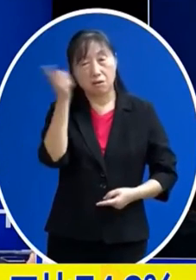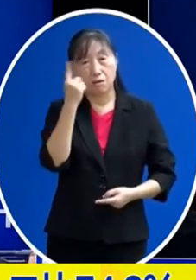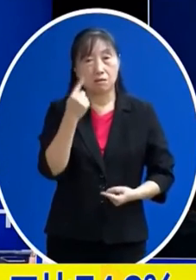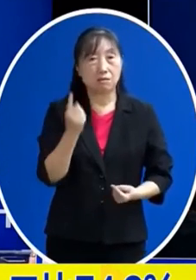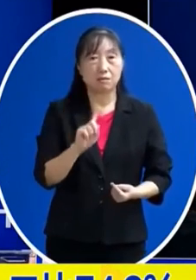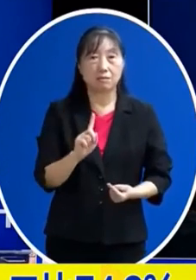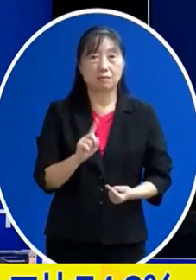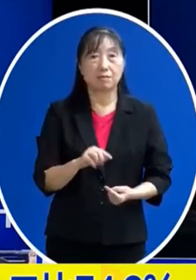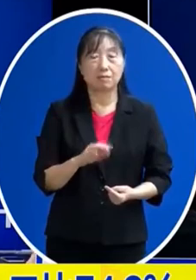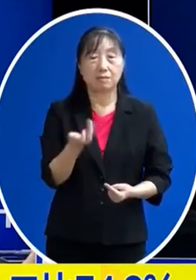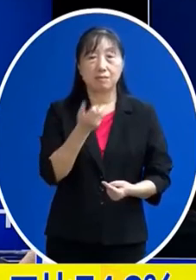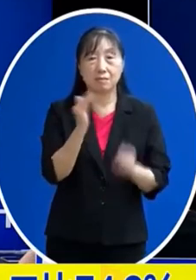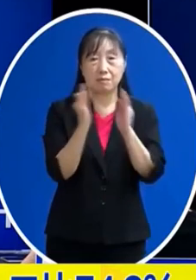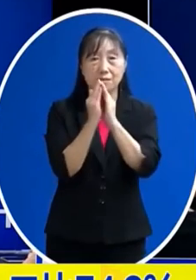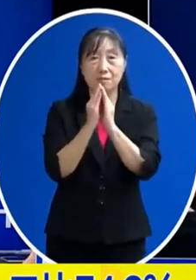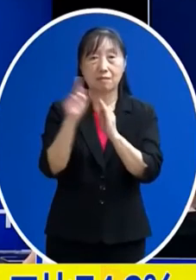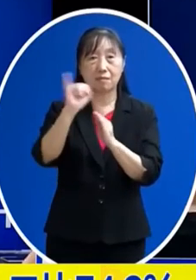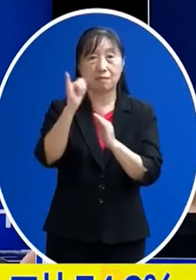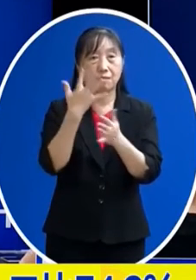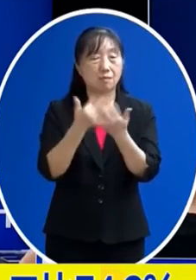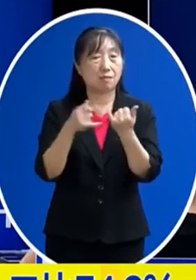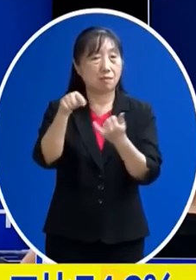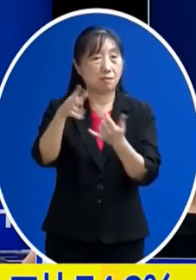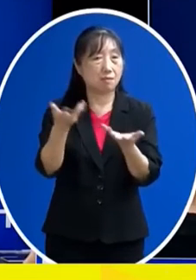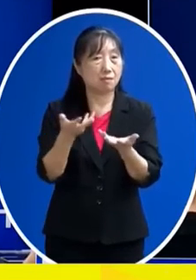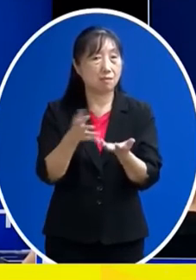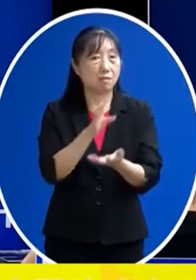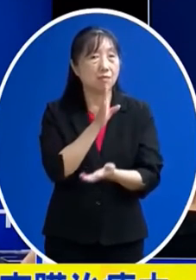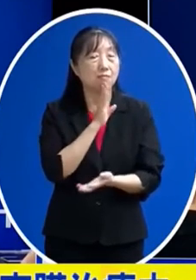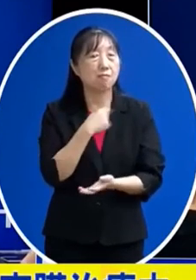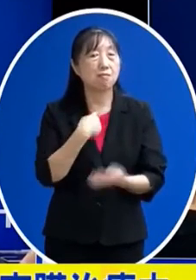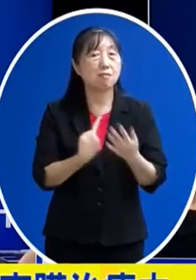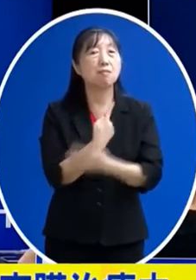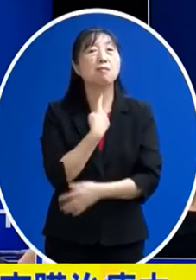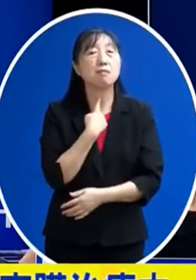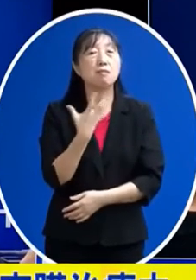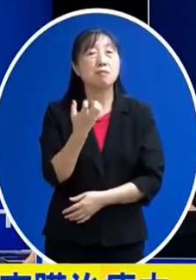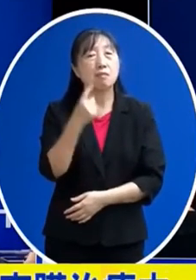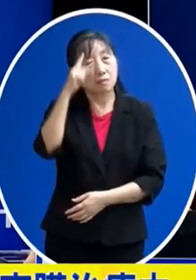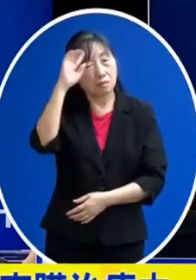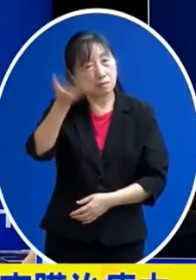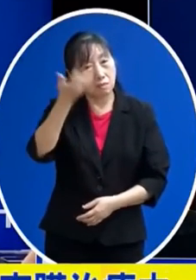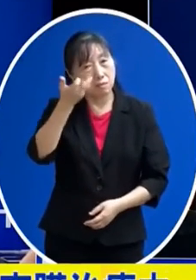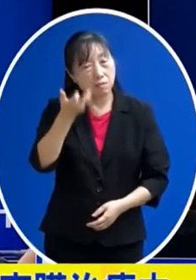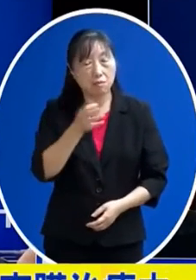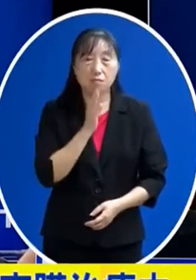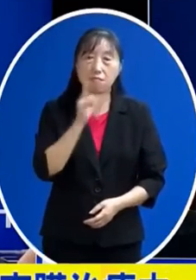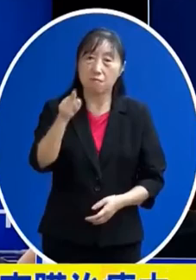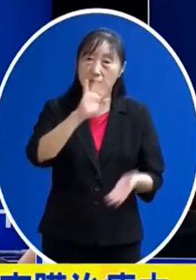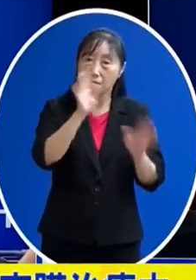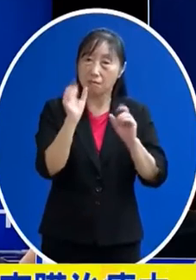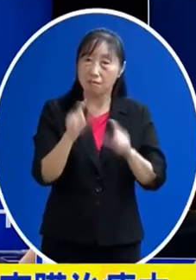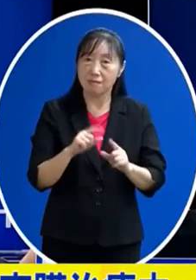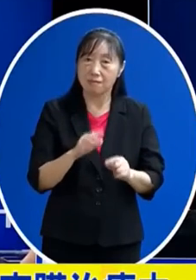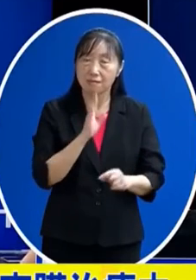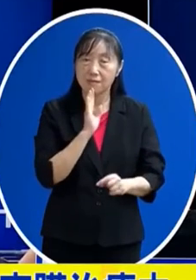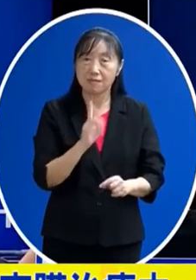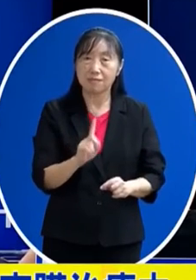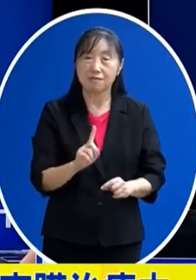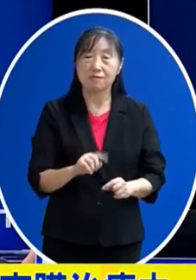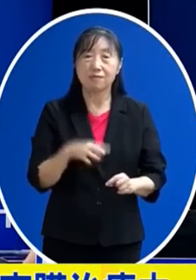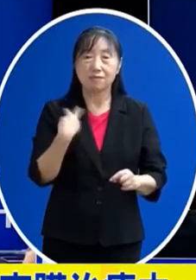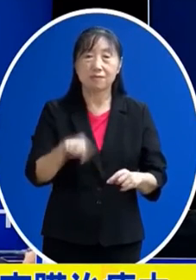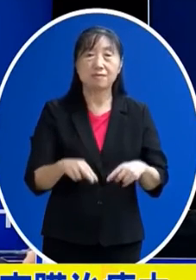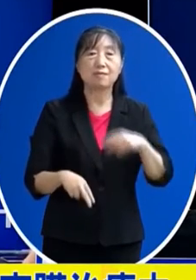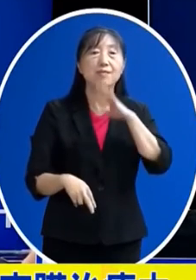想请教一下，刚刚那个桃园的女学生啊，她据说是只有喉咙痛还有发烧啦，怎么会有这样子的情况？那另外一个问题是，现